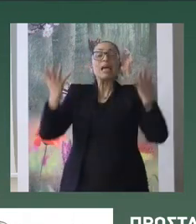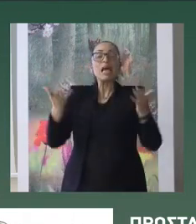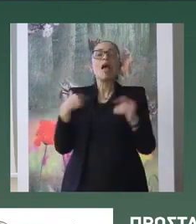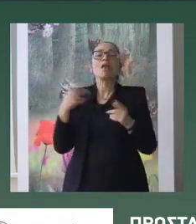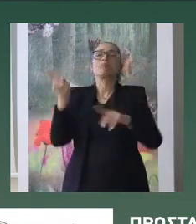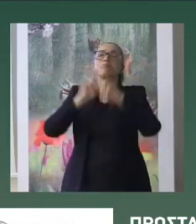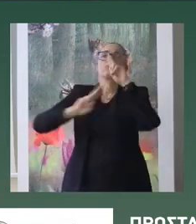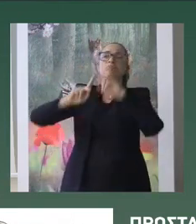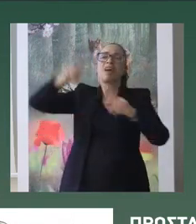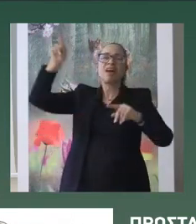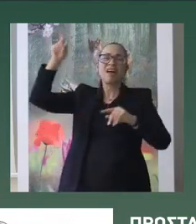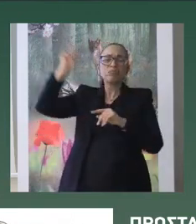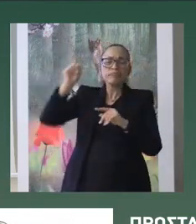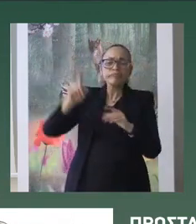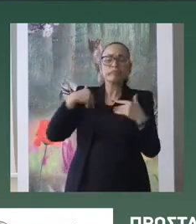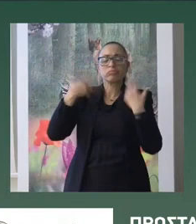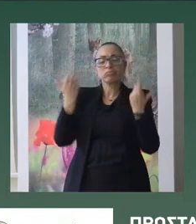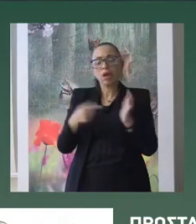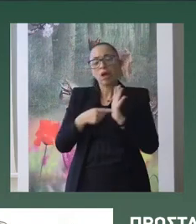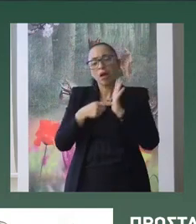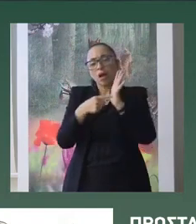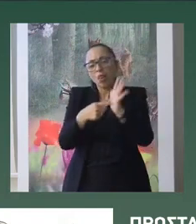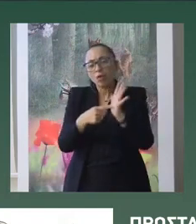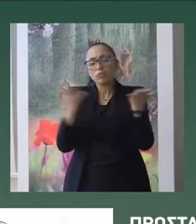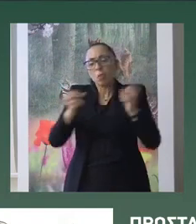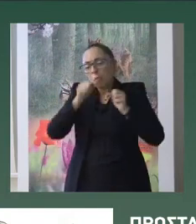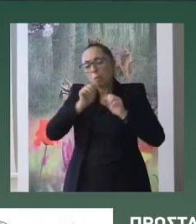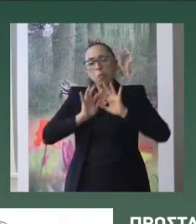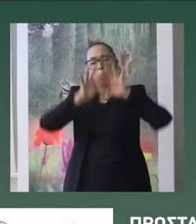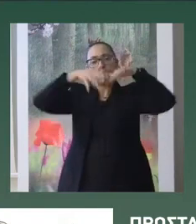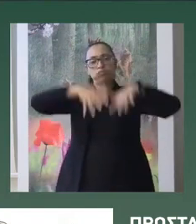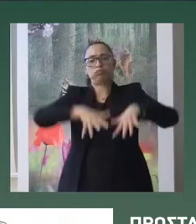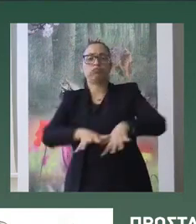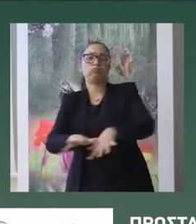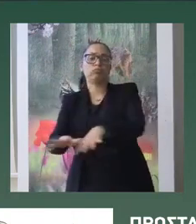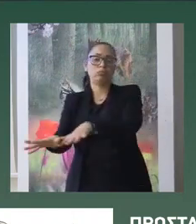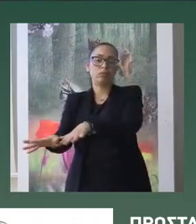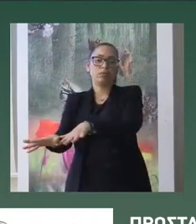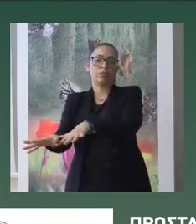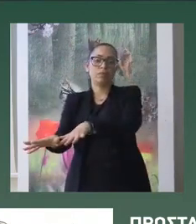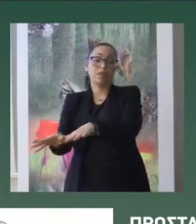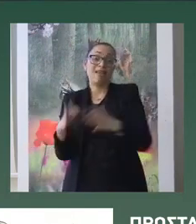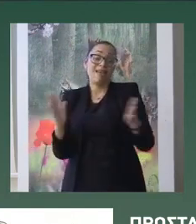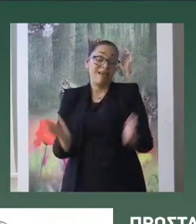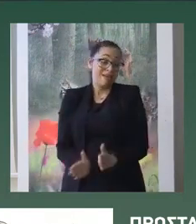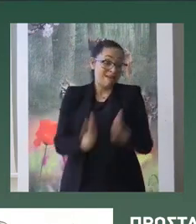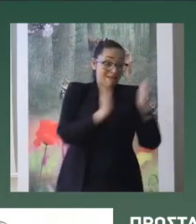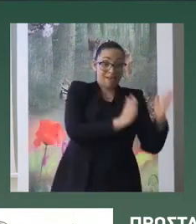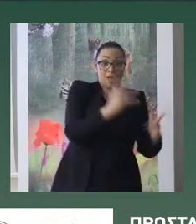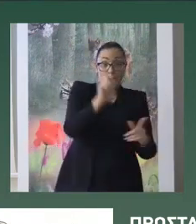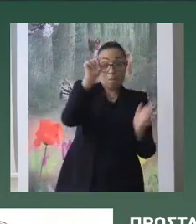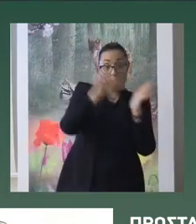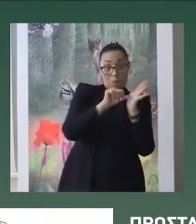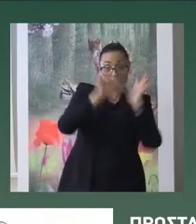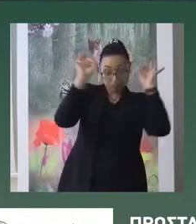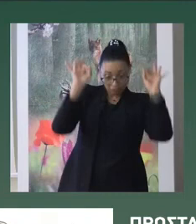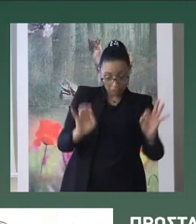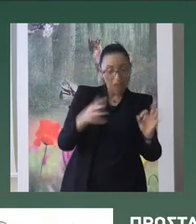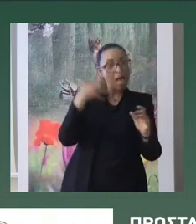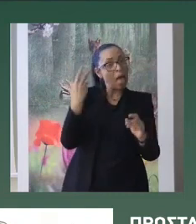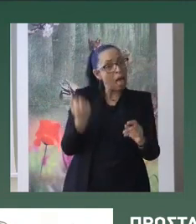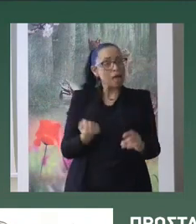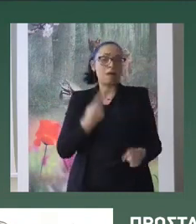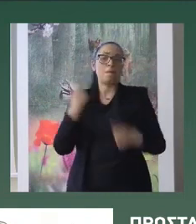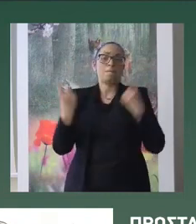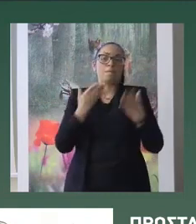ακραία καταιγιδοφόρα φαινόμενα τον μπορεί να πλήξουν και να οδηγήσουν σε πλημμυρικά φαινόμενα. Άρα έχεις από τη μία μεριά την πόλη, πως ζωντανός οργανισμός παράγει